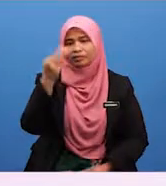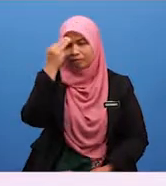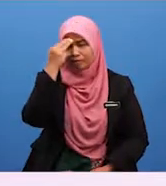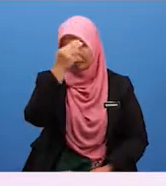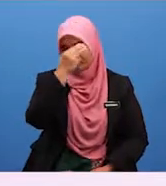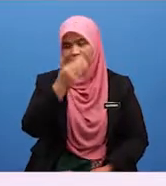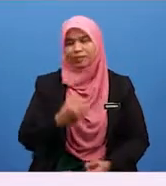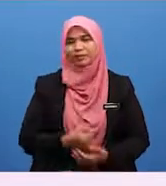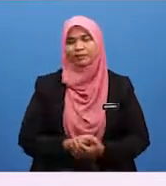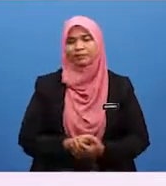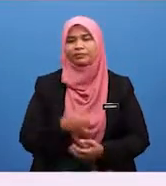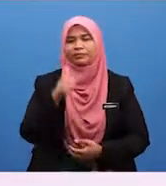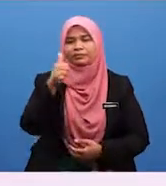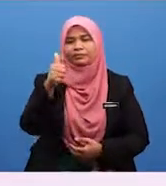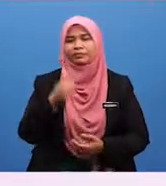malaikat. Bagus.